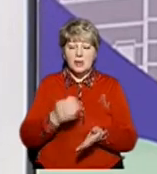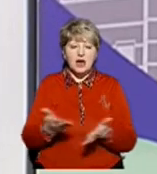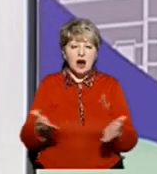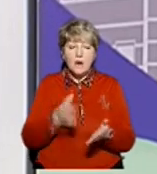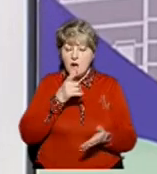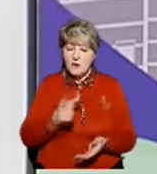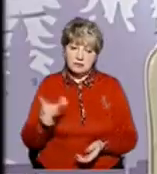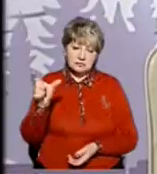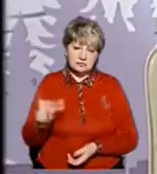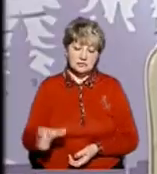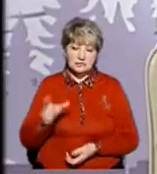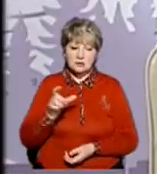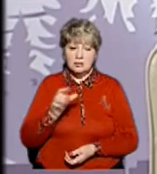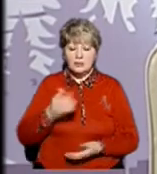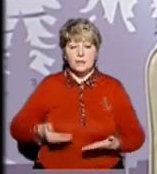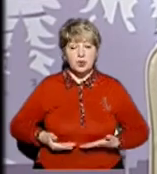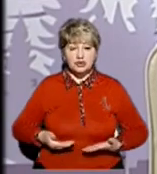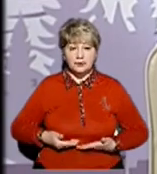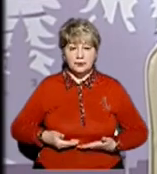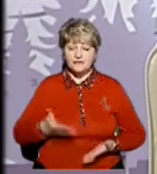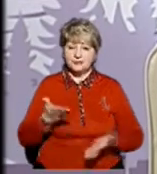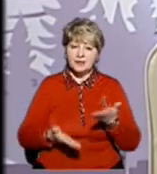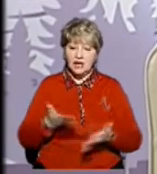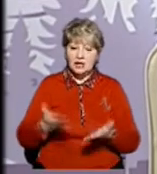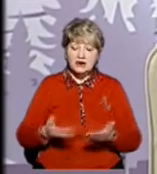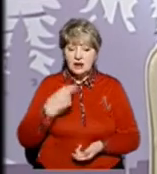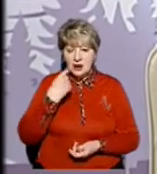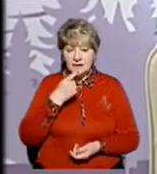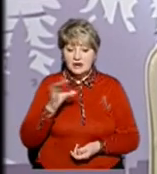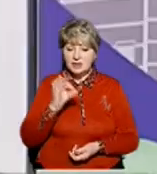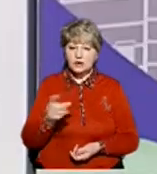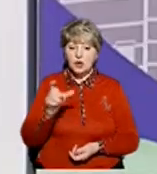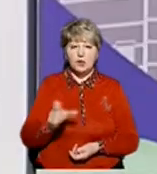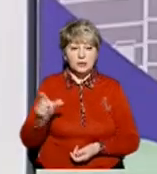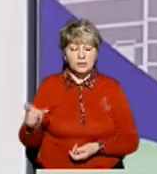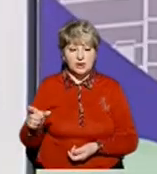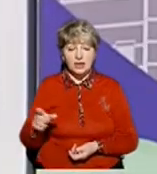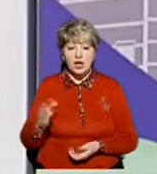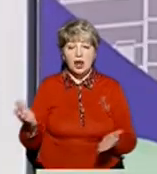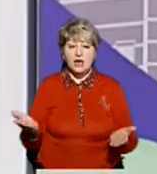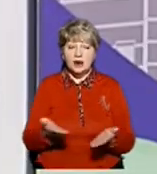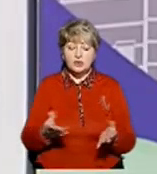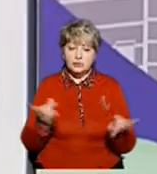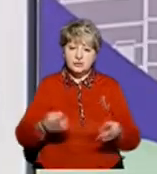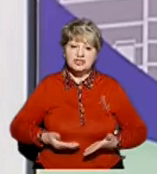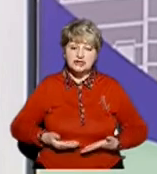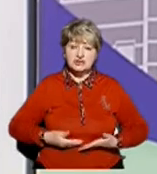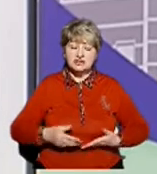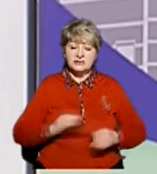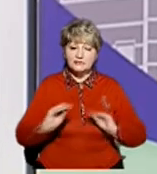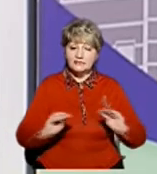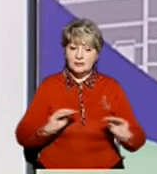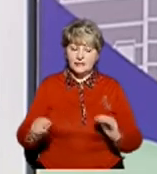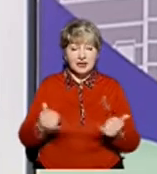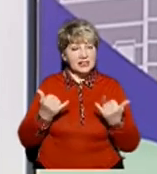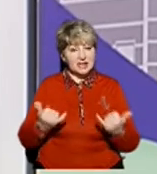термін проживання. Якщо говорити про тих, хто звернувся для того, аби ви їх поселили, чи вдалося розмістити цих людей? Наразі